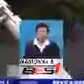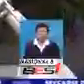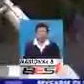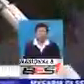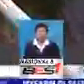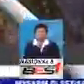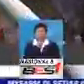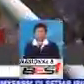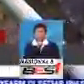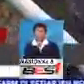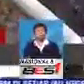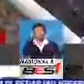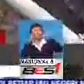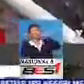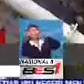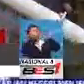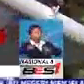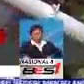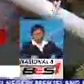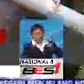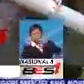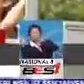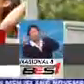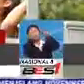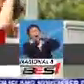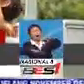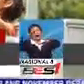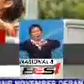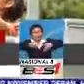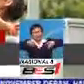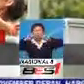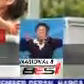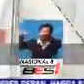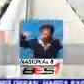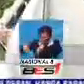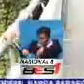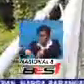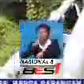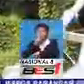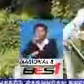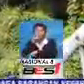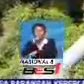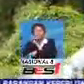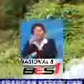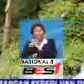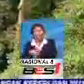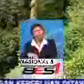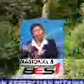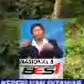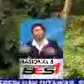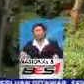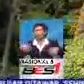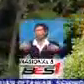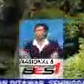Yang pasti, pemandangan sungai berkenaan yang anda lihat dari atas laluan ini memang sangat mengagumkan.